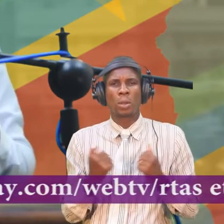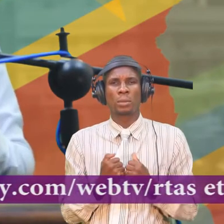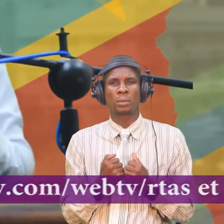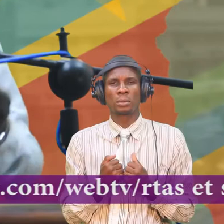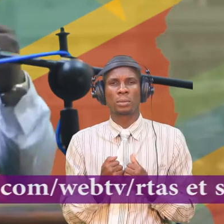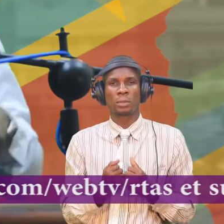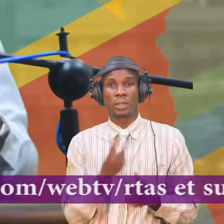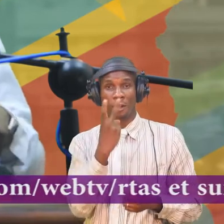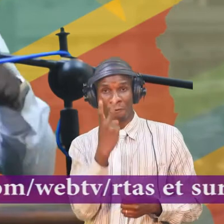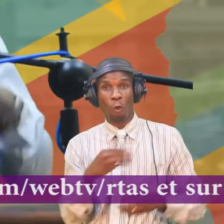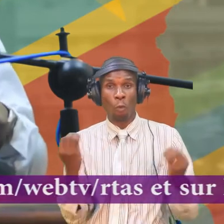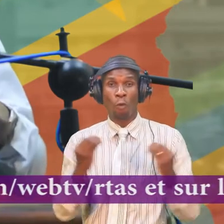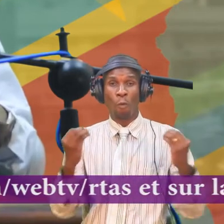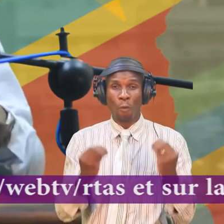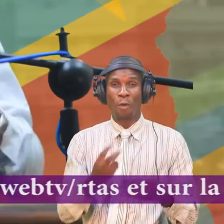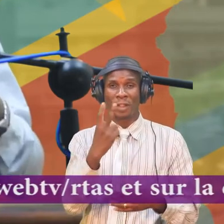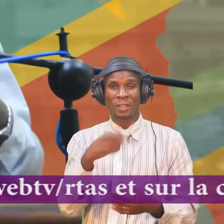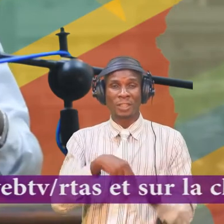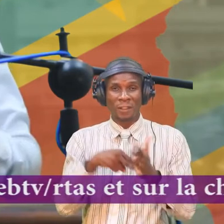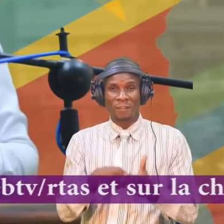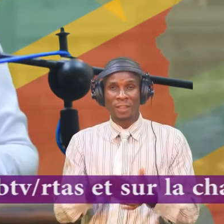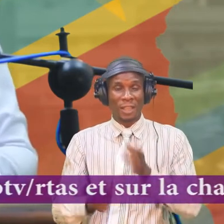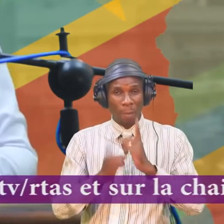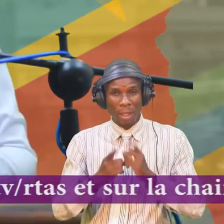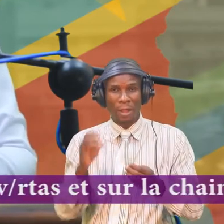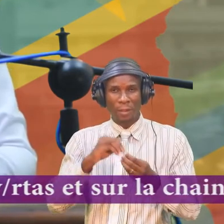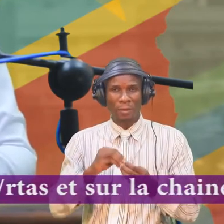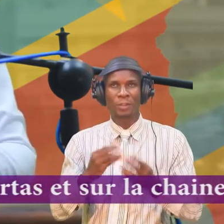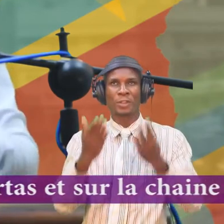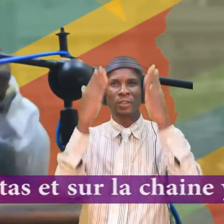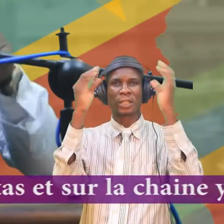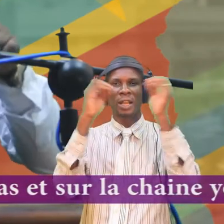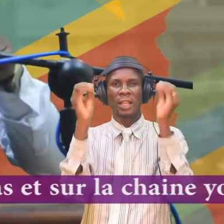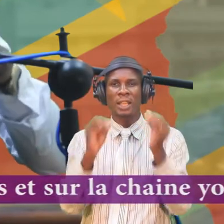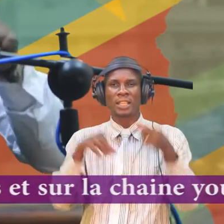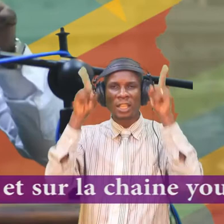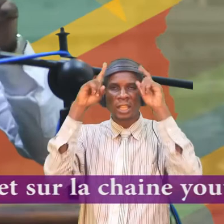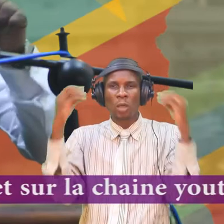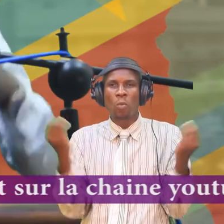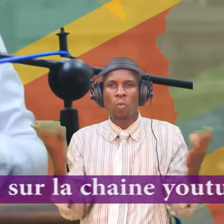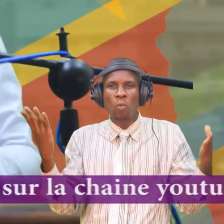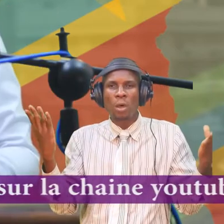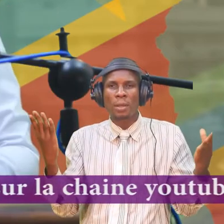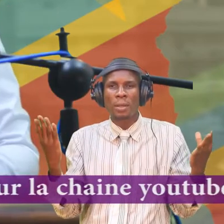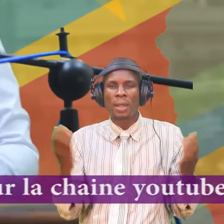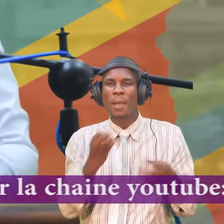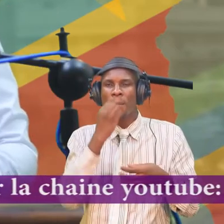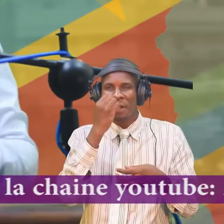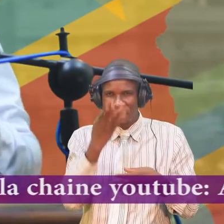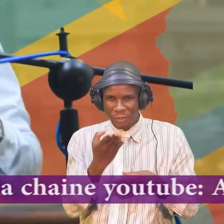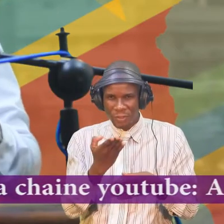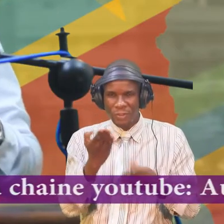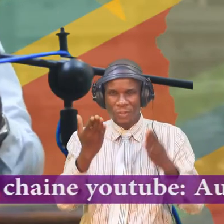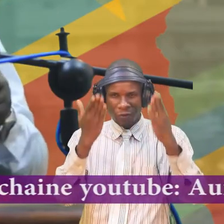gani na kwa nini Dieu a créé Lucifer? Mungu aliumba Lucifer sababu gani?